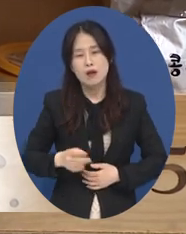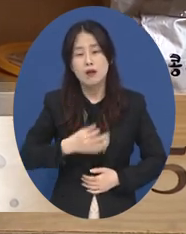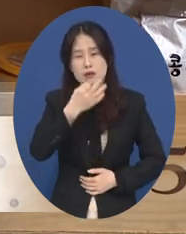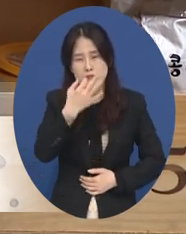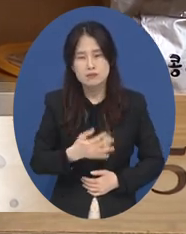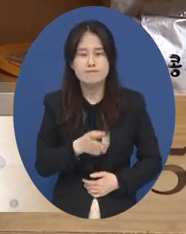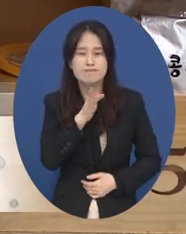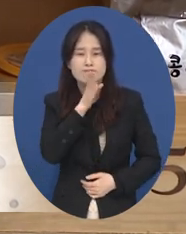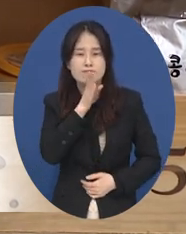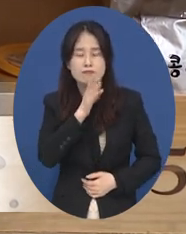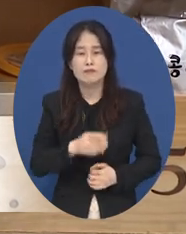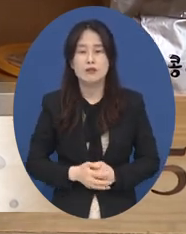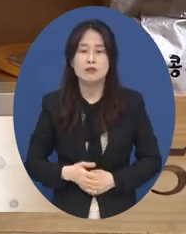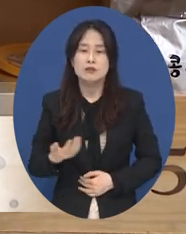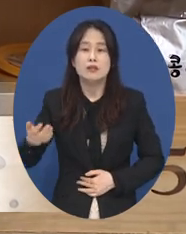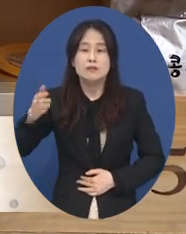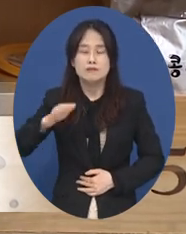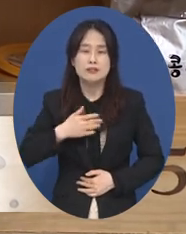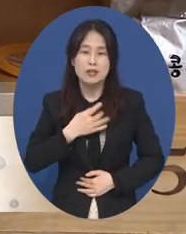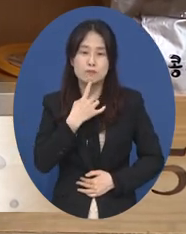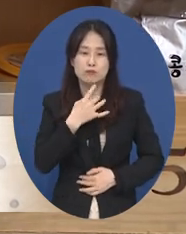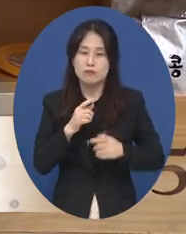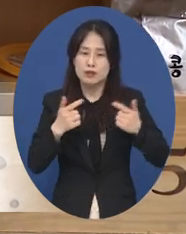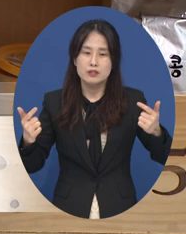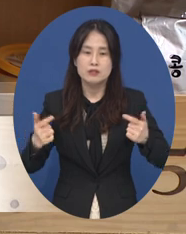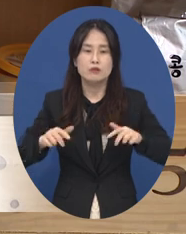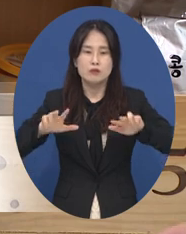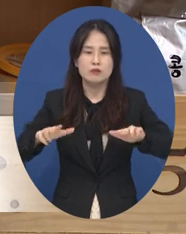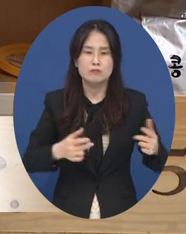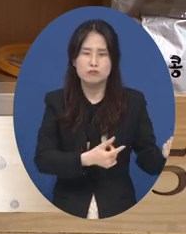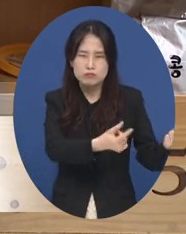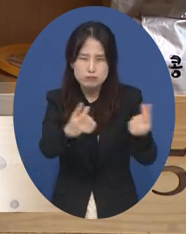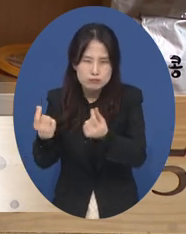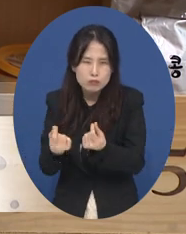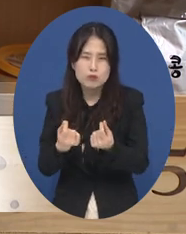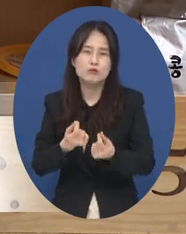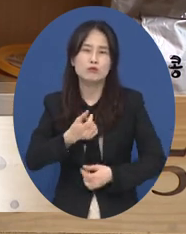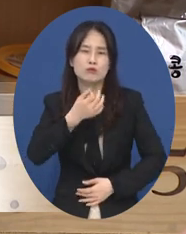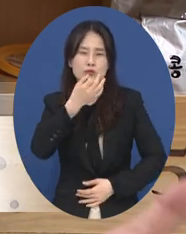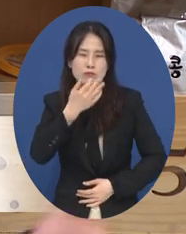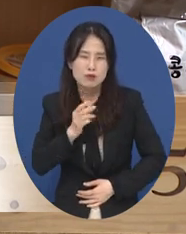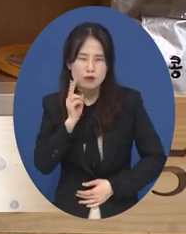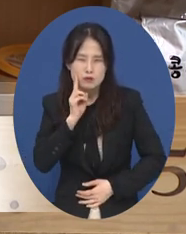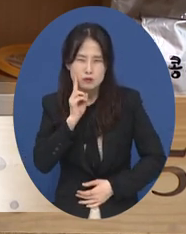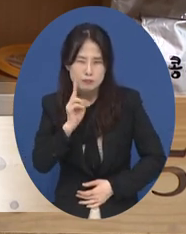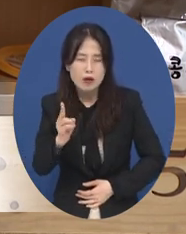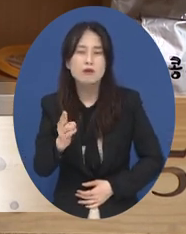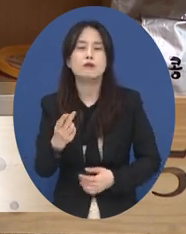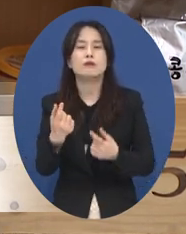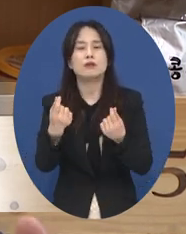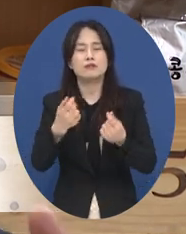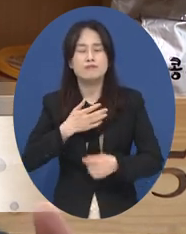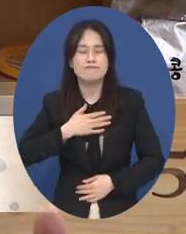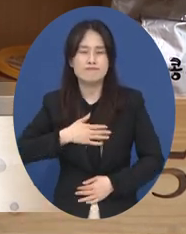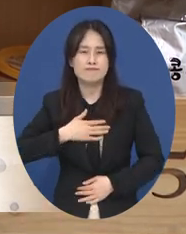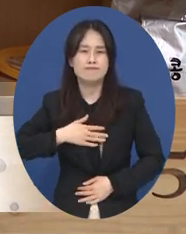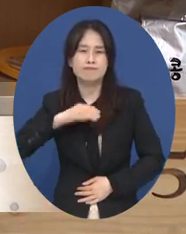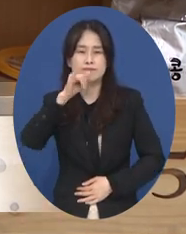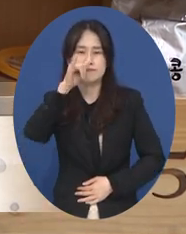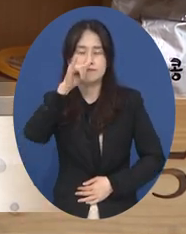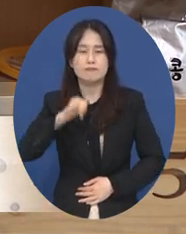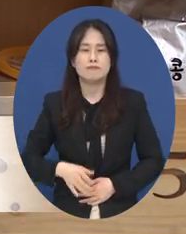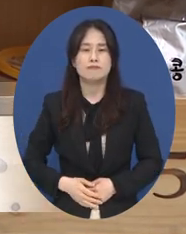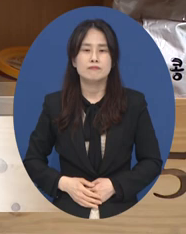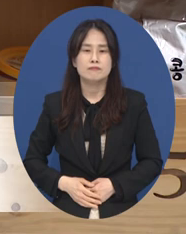거고. 하지만 저뿐만 아니라 지금 모든 그런 저랑 비슷한 형태든 아니면 다른 분야든